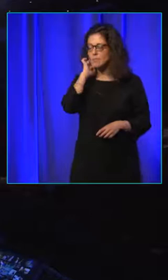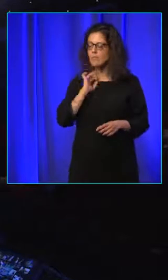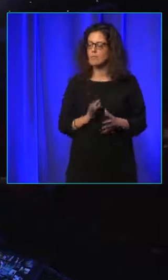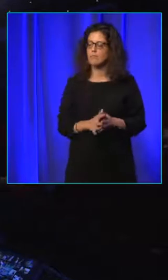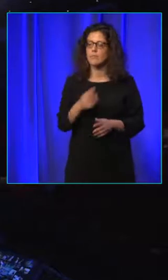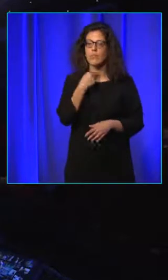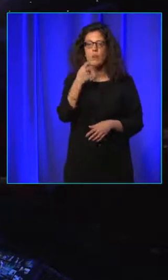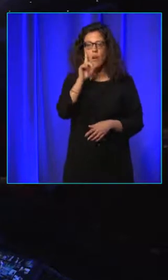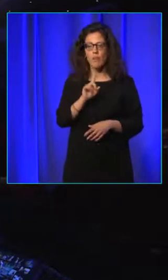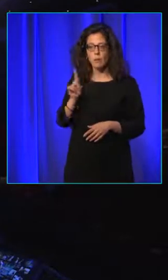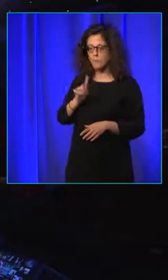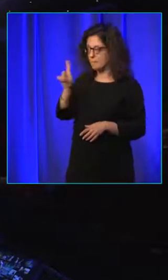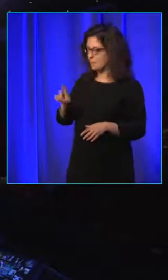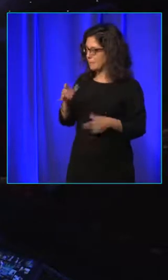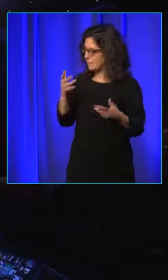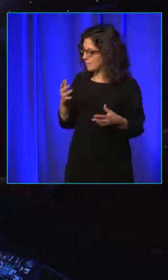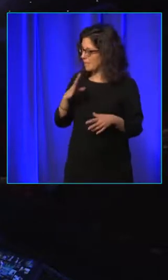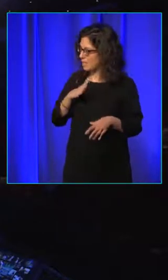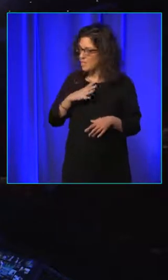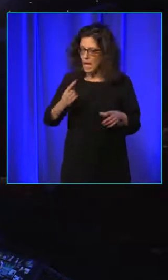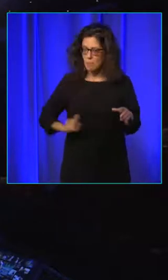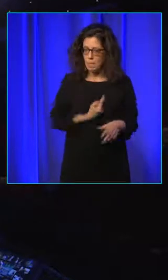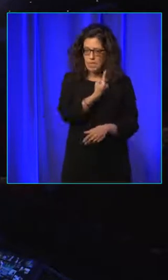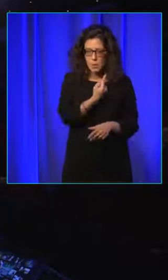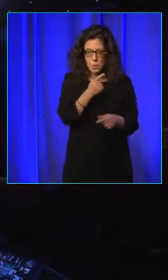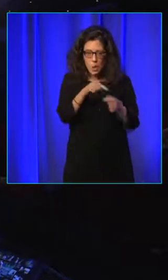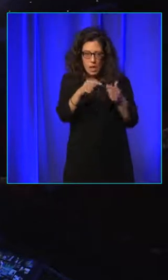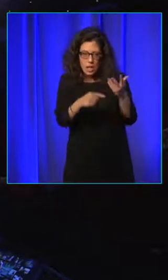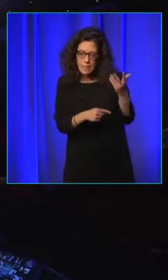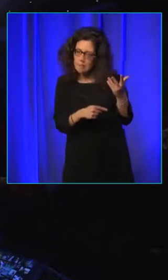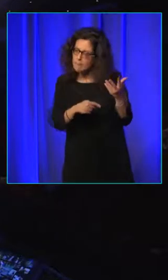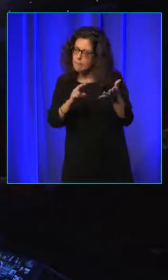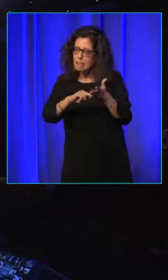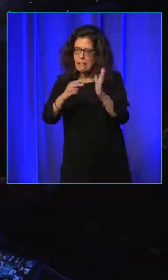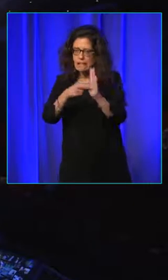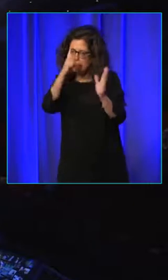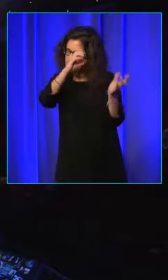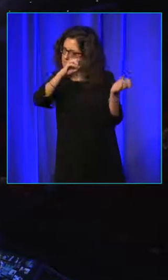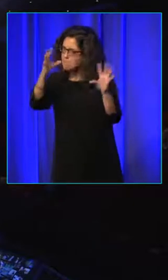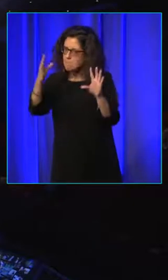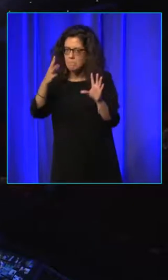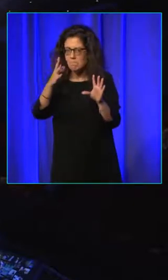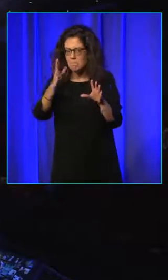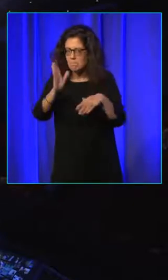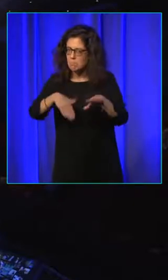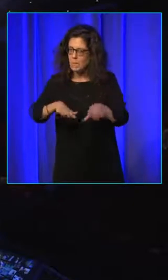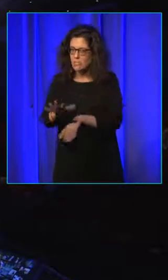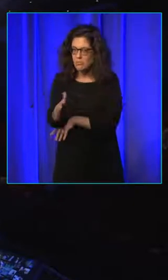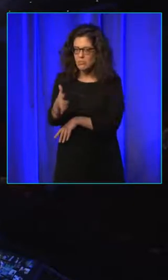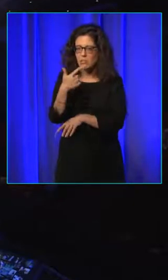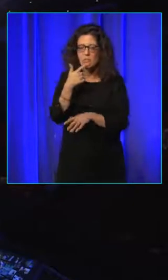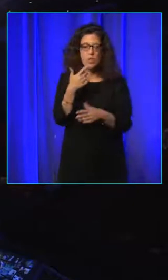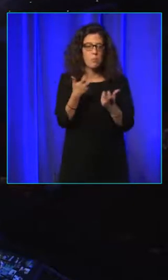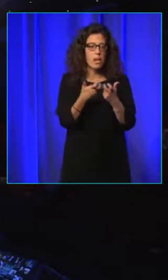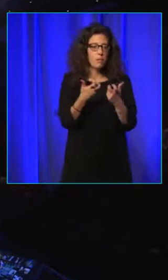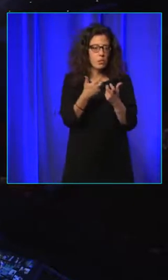Je voulais savoir s'il y avait des typologies de blessures sur lesquelles ces techniques-là marchaient plus ou moins bien. Quand je parle de typologie, ça peut